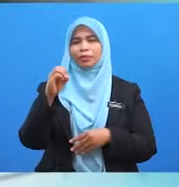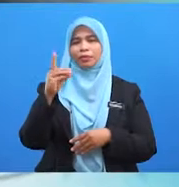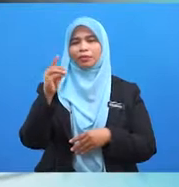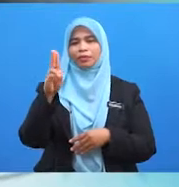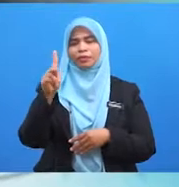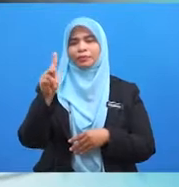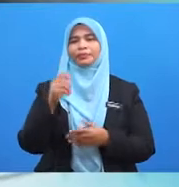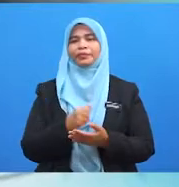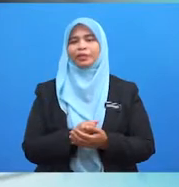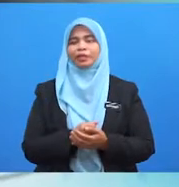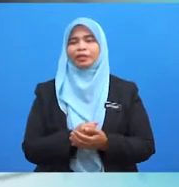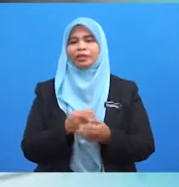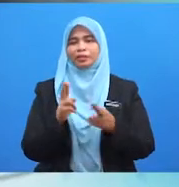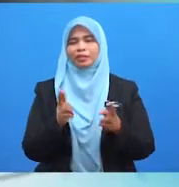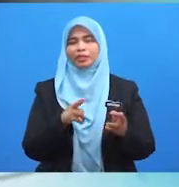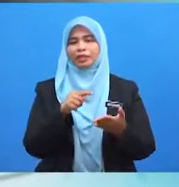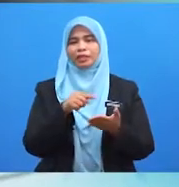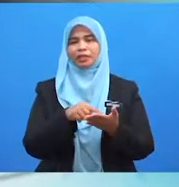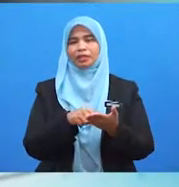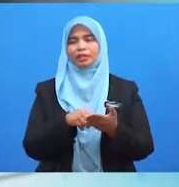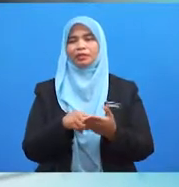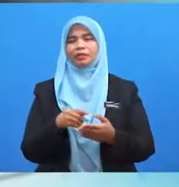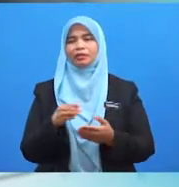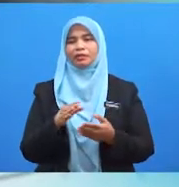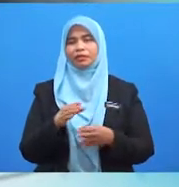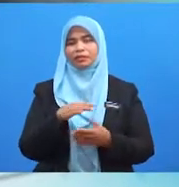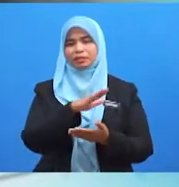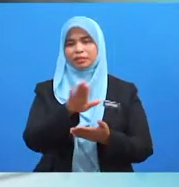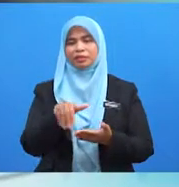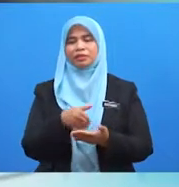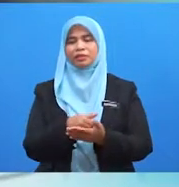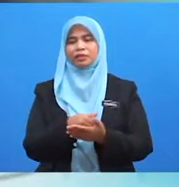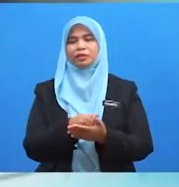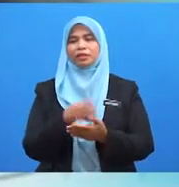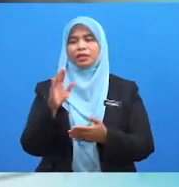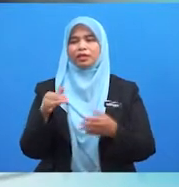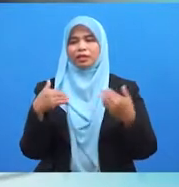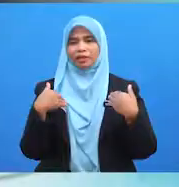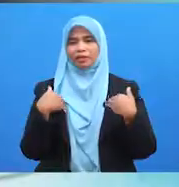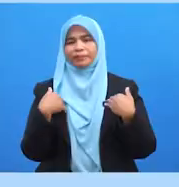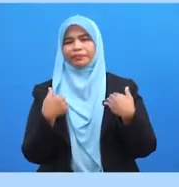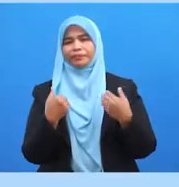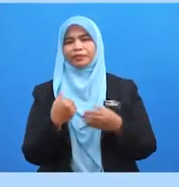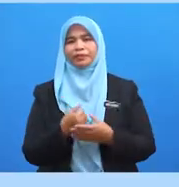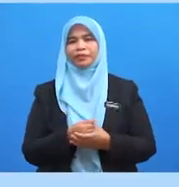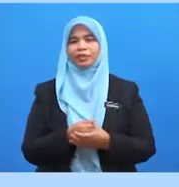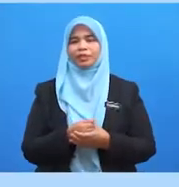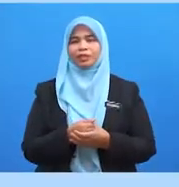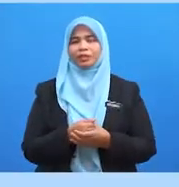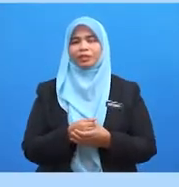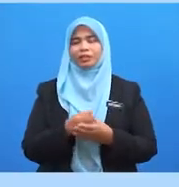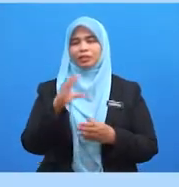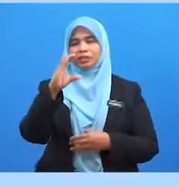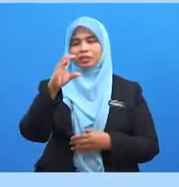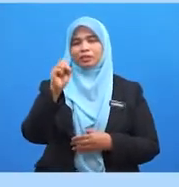Rancangan operasi merangkumi keperluan operasi perniagaan yang terdiri daripada carta